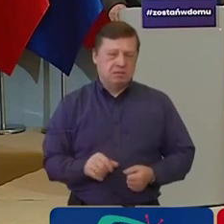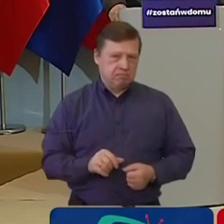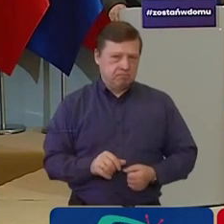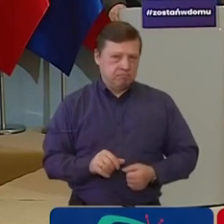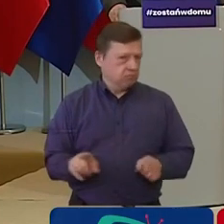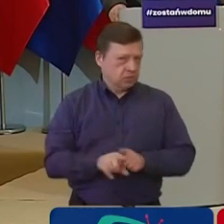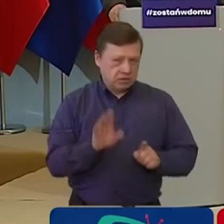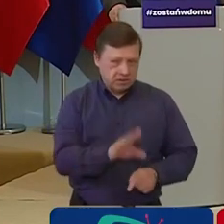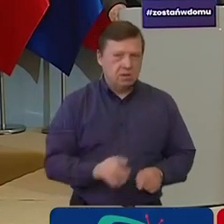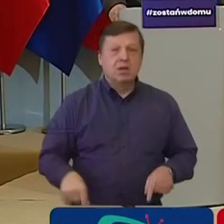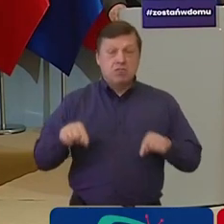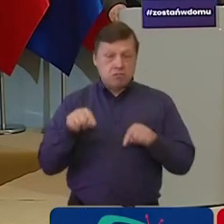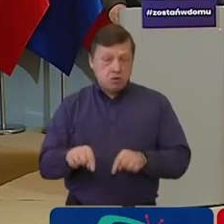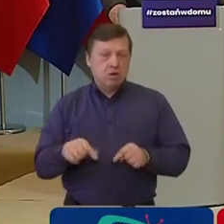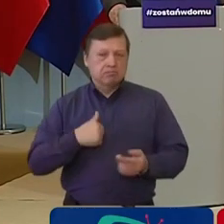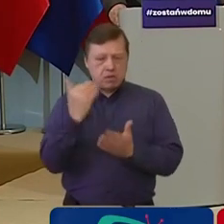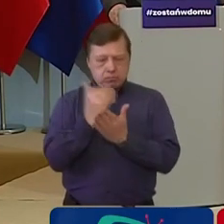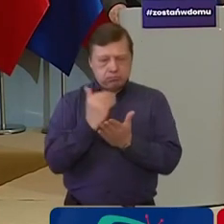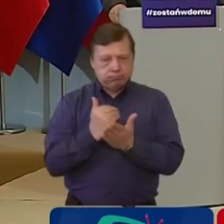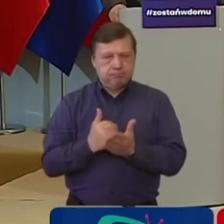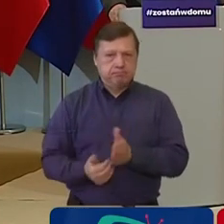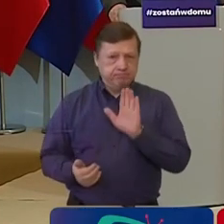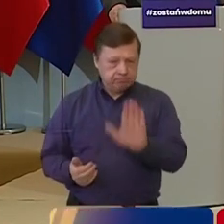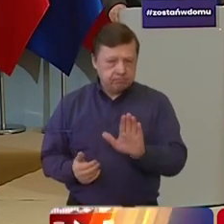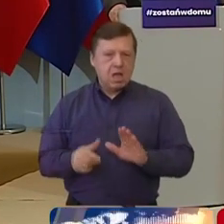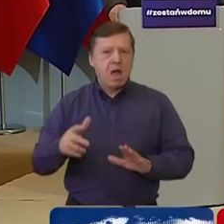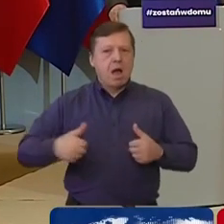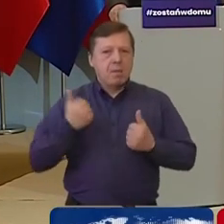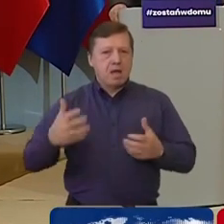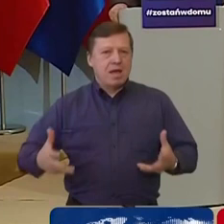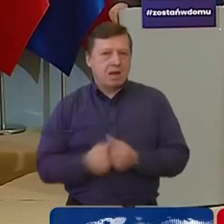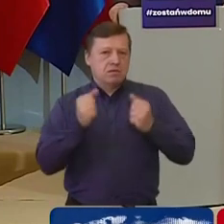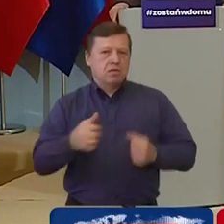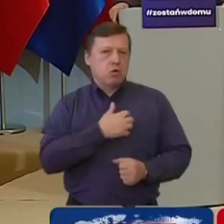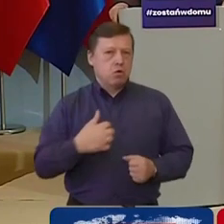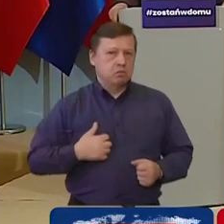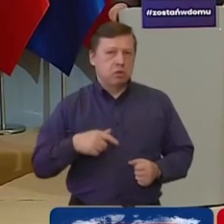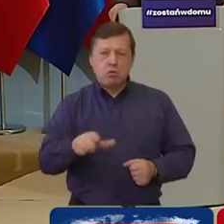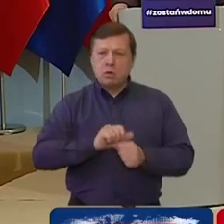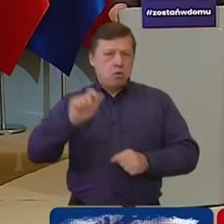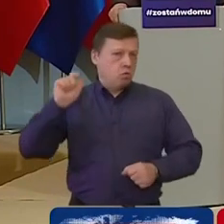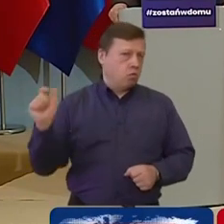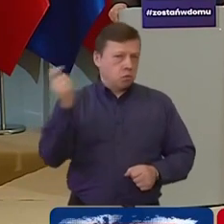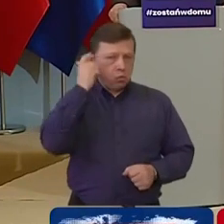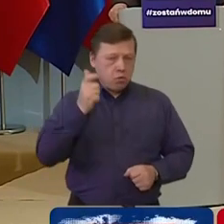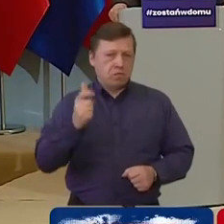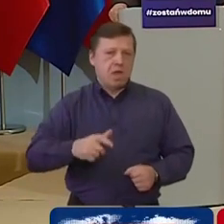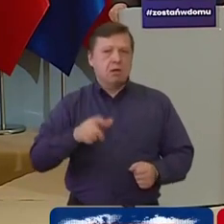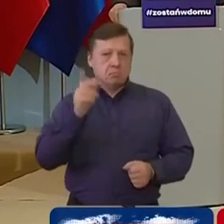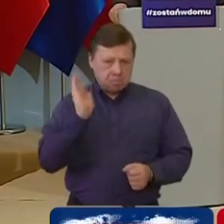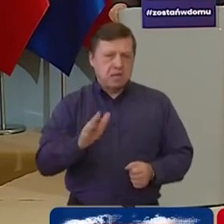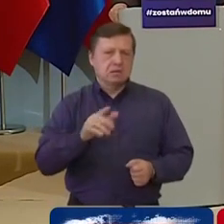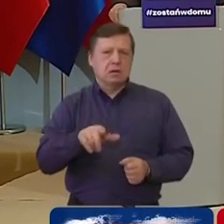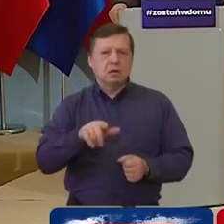Elastyczność naszych instrumentów, elastyczność reagowania na potrzeby gospodarcze są kluczem do sukcesu